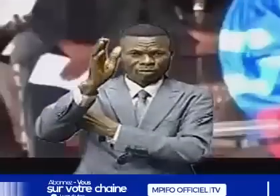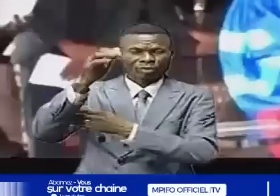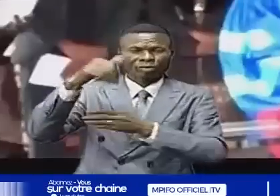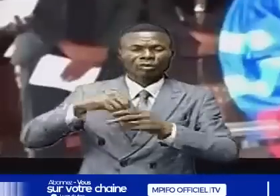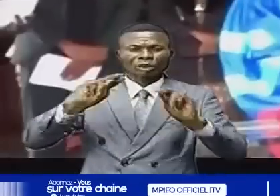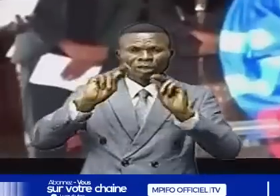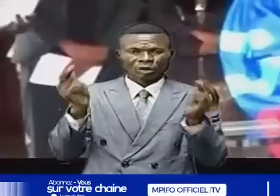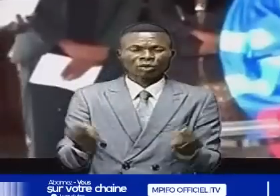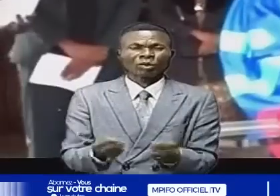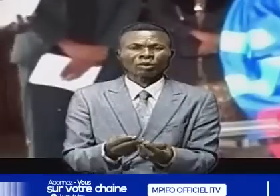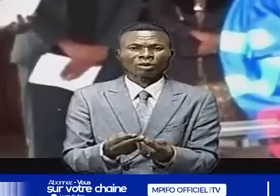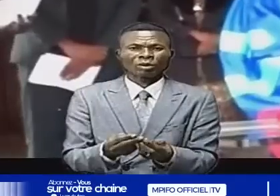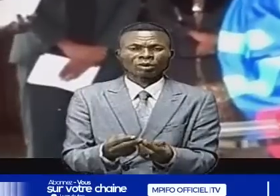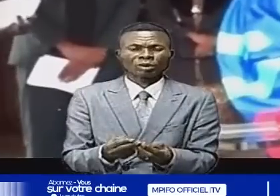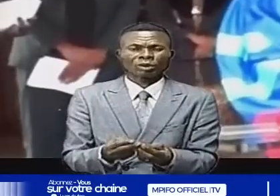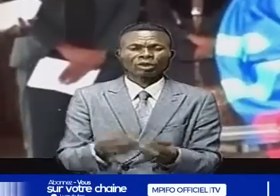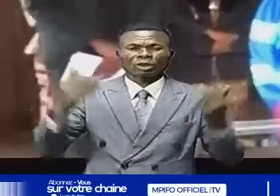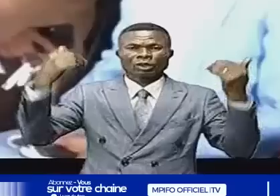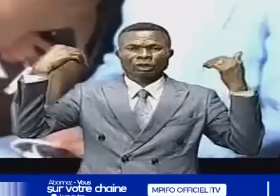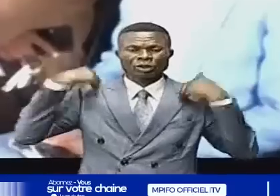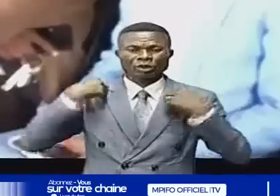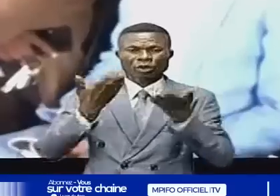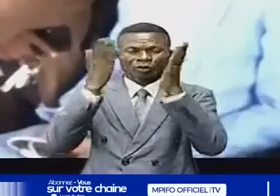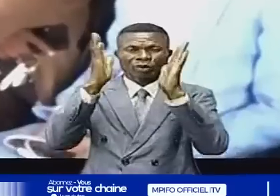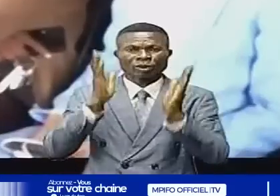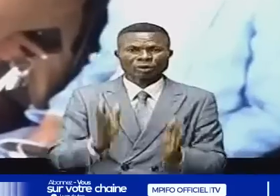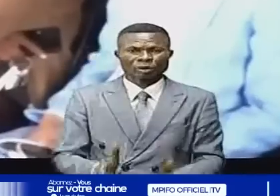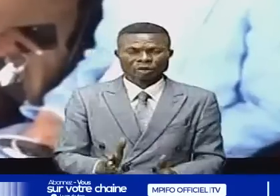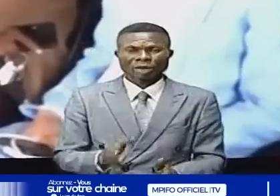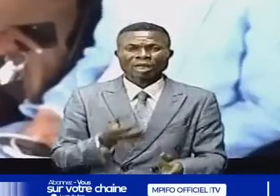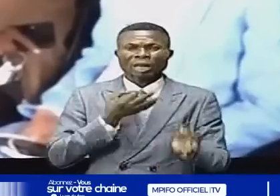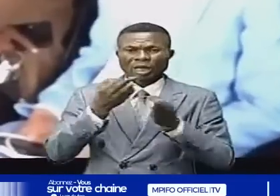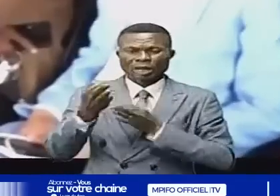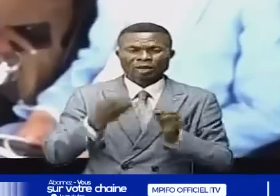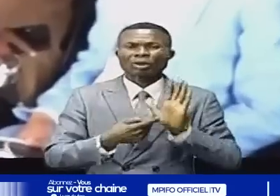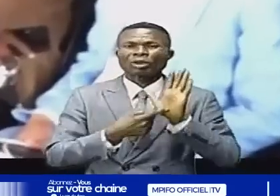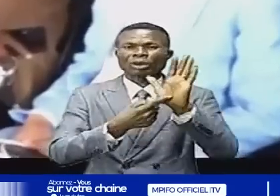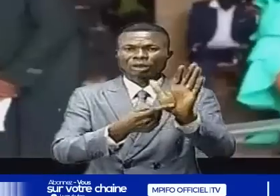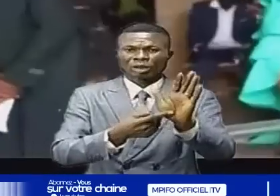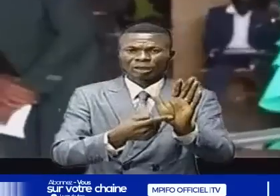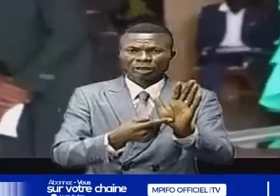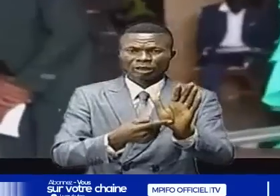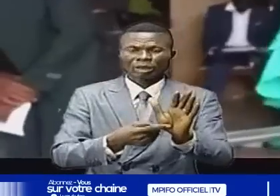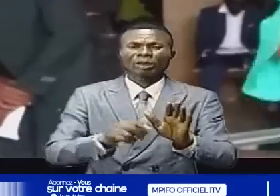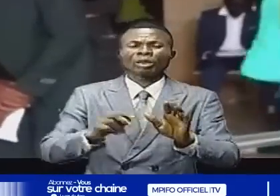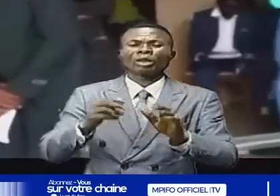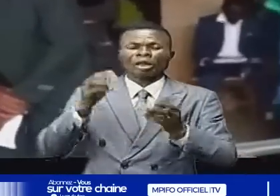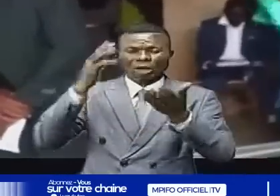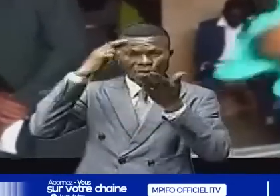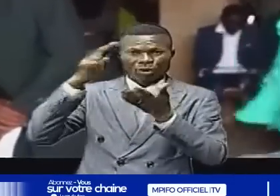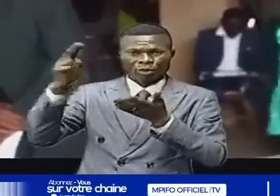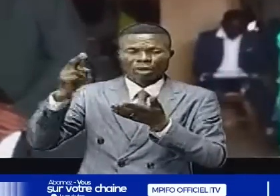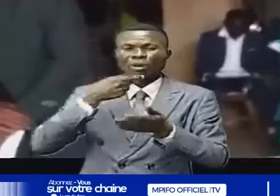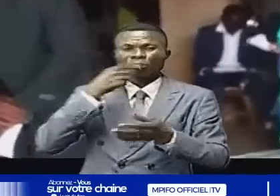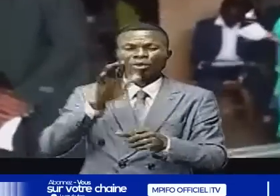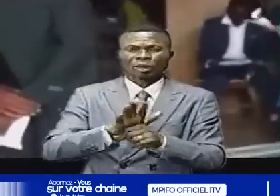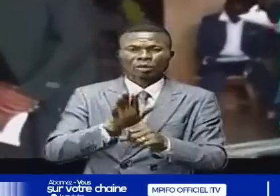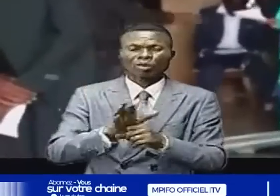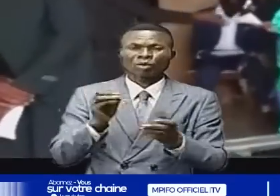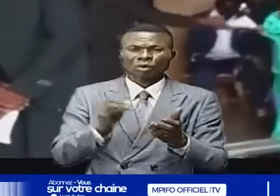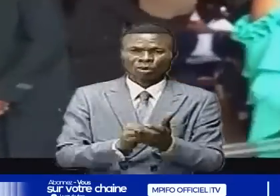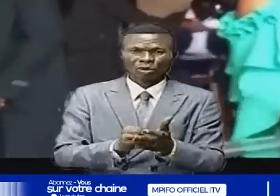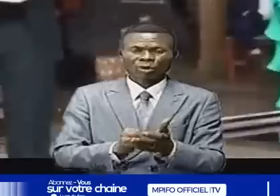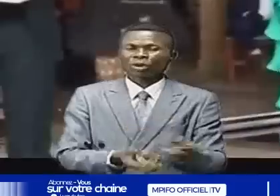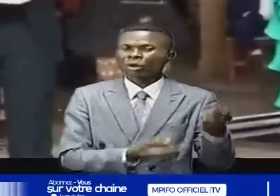foulée, la déléguée générale des étudiants est revenue sur la présentation de cette alma mater en insistant une fois de plus sur